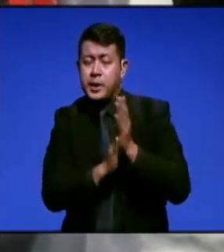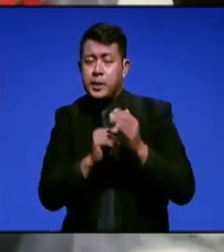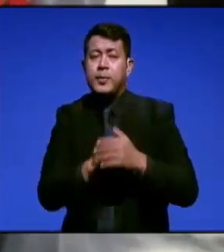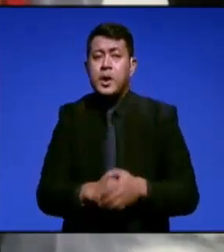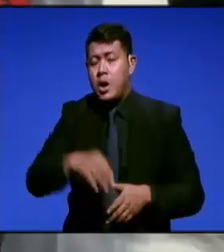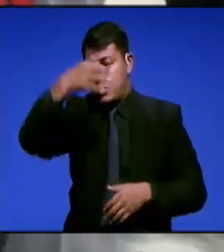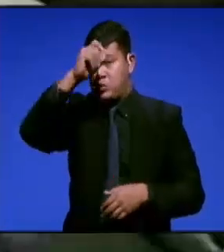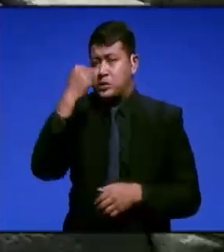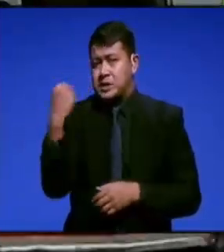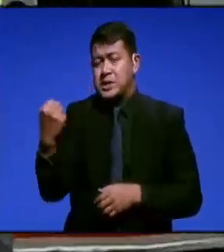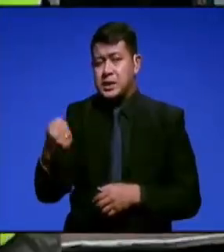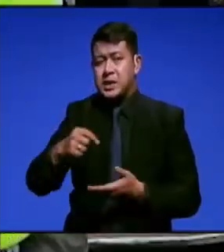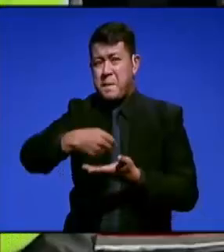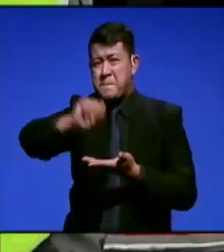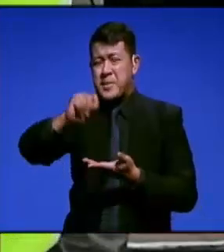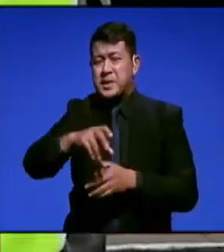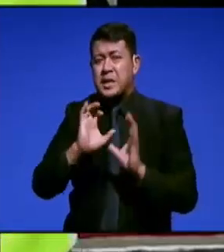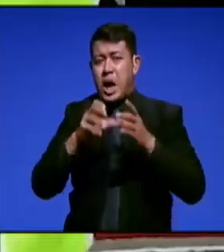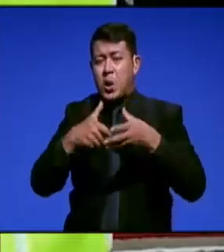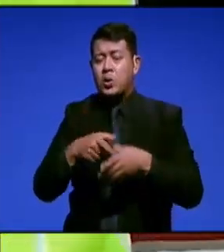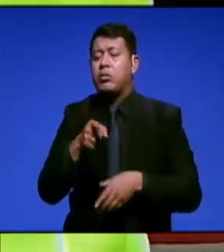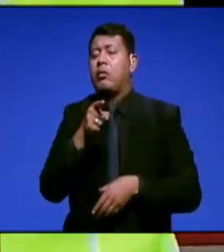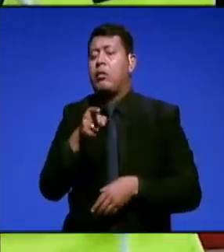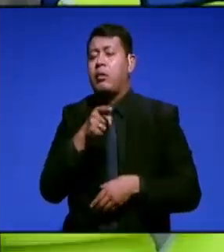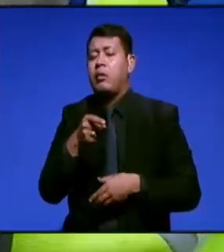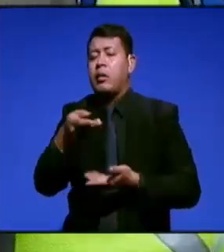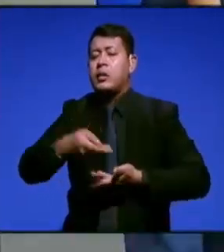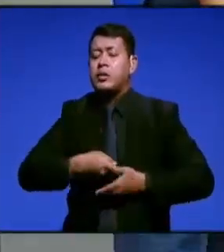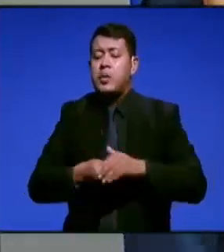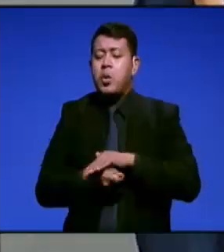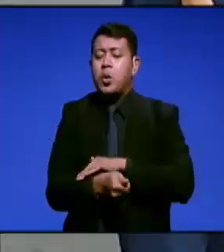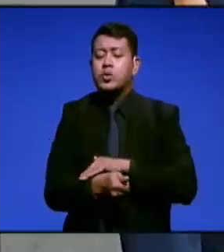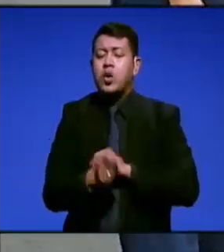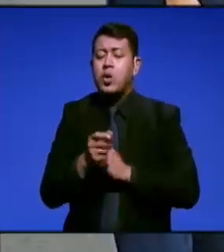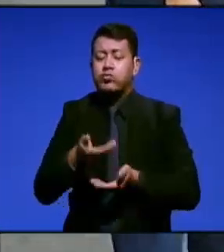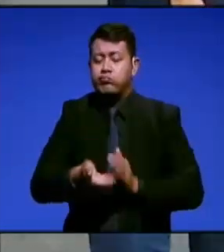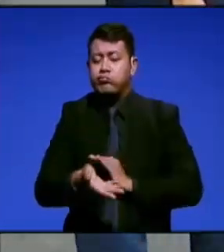Kepolisian juga mengancam akan memecat anggotanya yang terbukti menerima sogokan